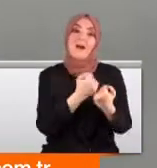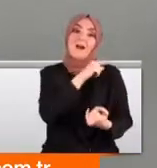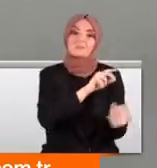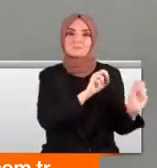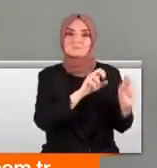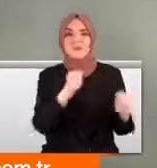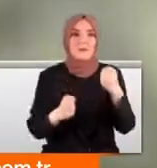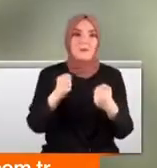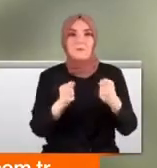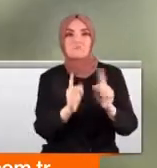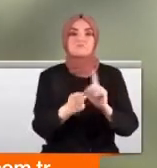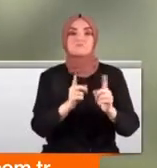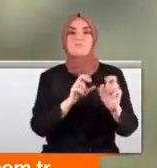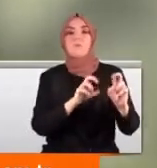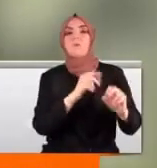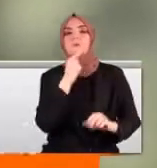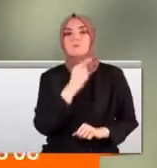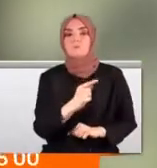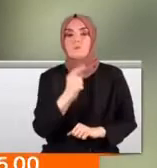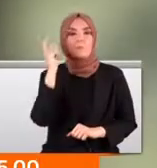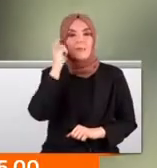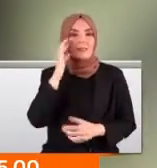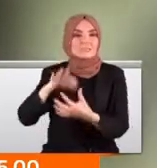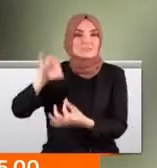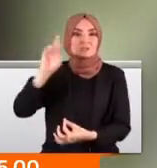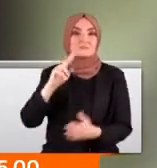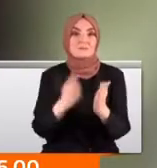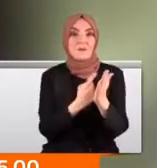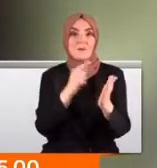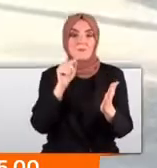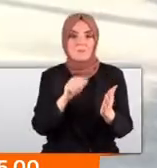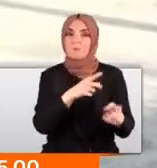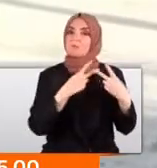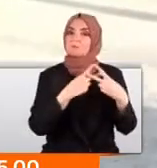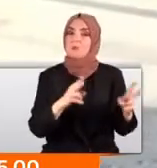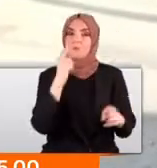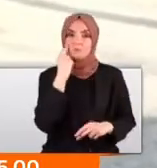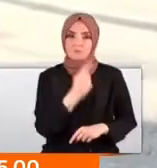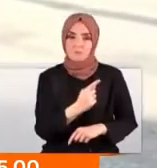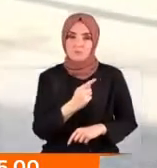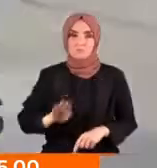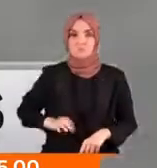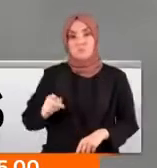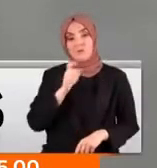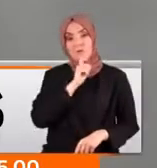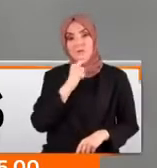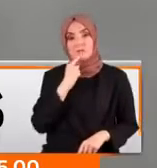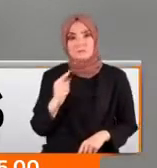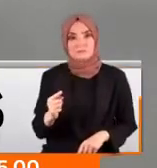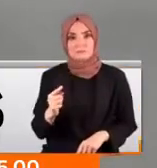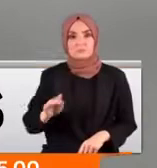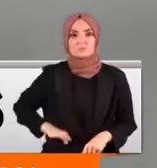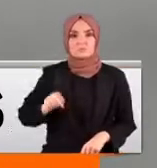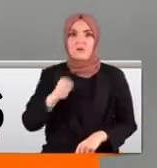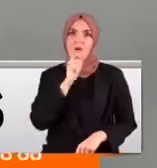Emirhan suçlu bulundu. Ehliyetsiz sürücü tutuksuz yargılanmak üzere serbest bırakıldı. Çocuğumu nasıl kusurlu buluyorlar? Ben hala hayretler içindeyim